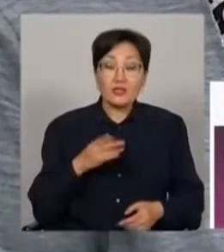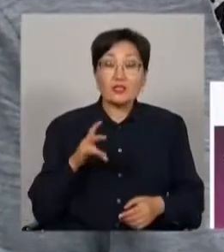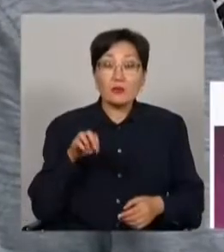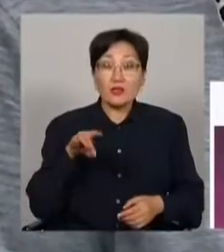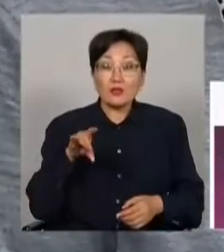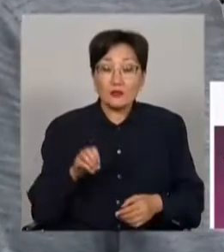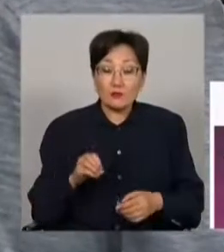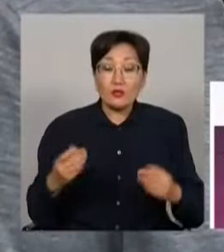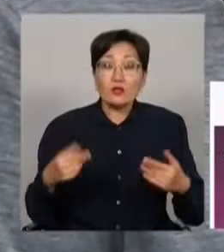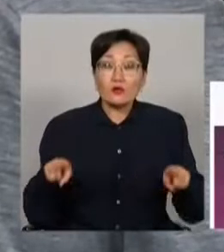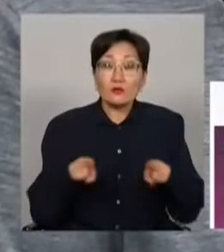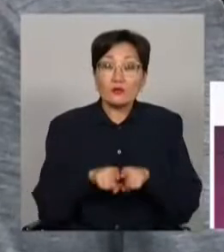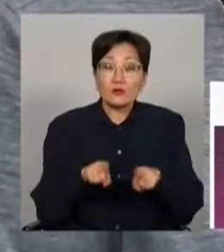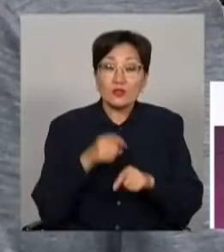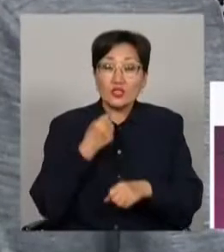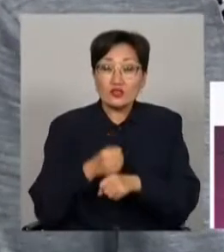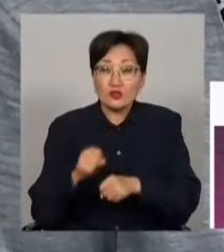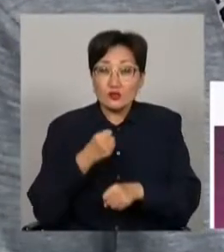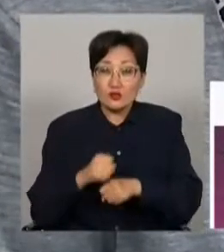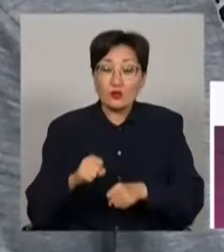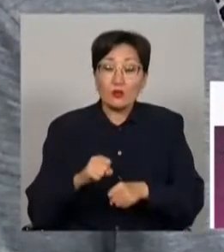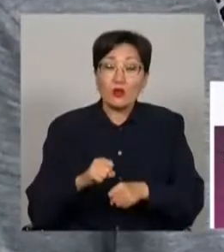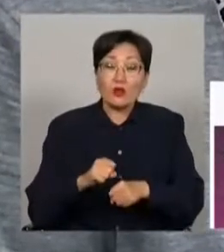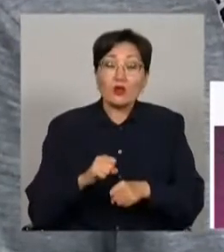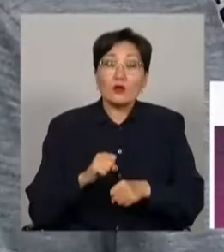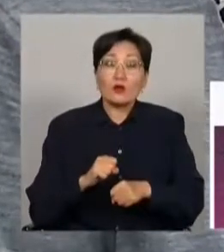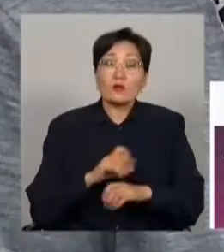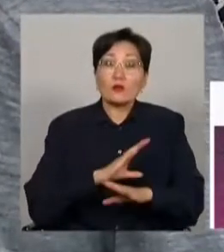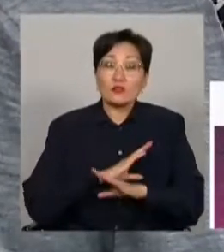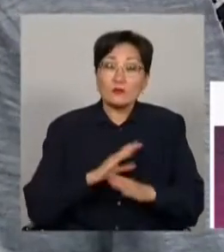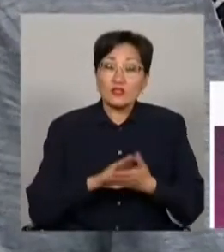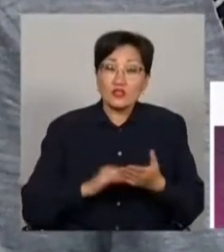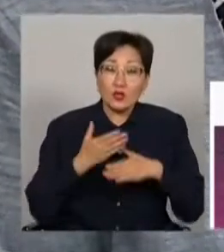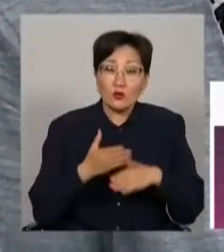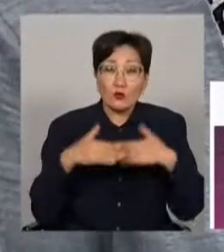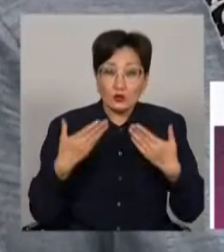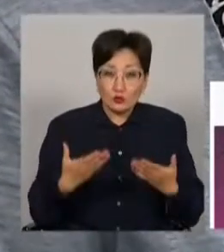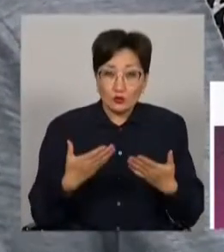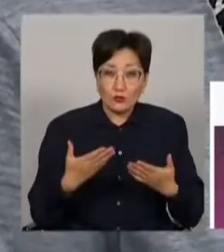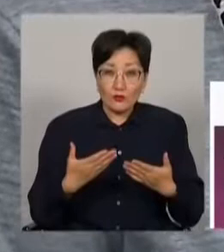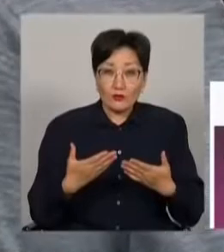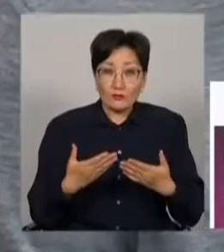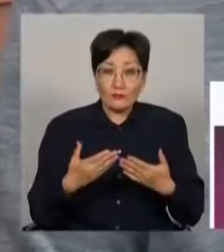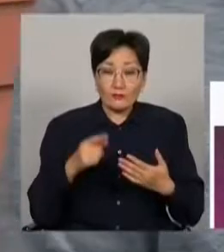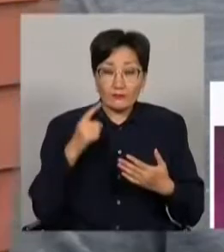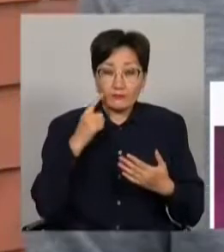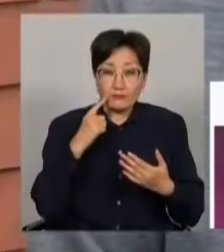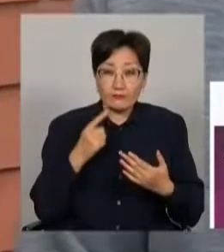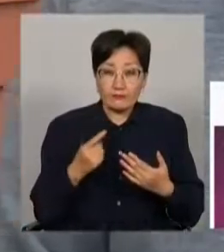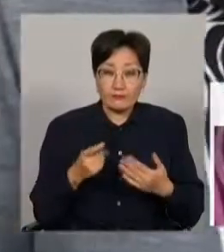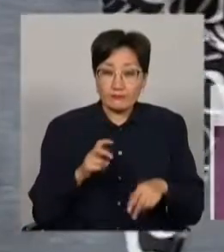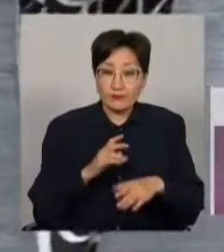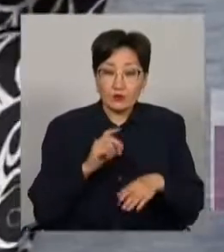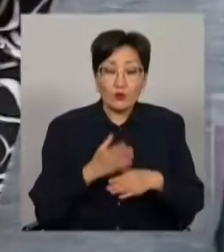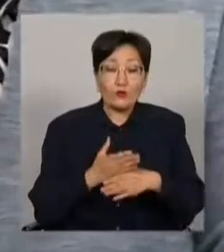немеремнің сондай зәуірменен қиналып, ешқандай көмек жоқ. Екі көзі жаудыреп,